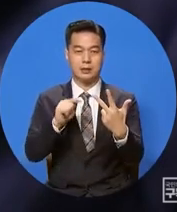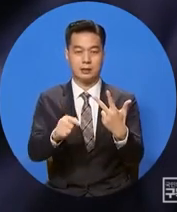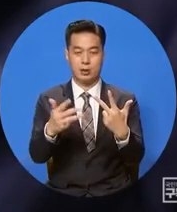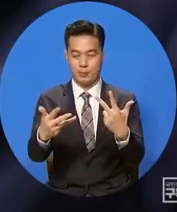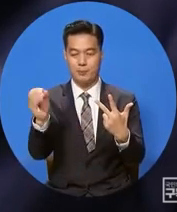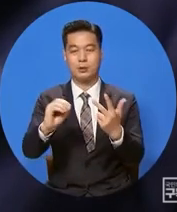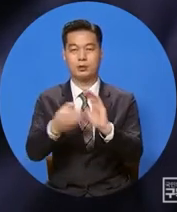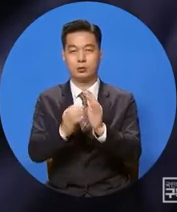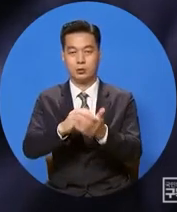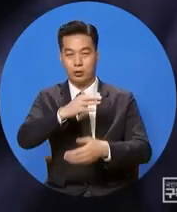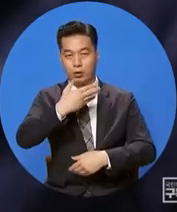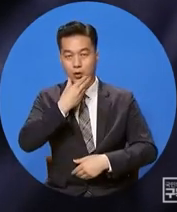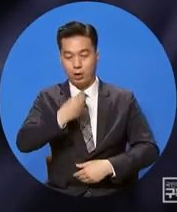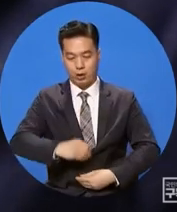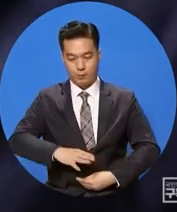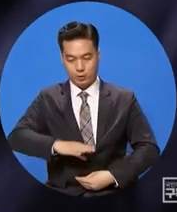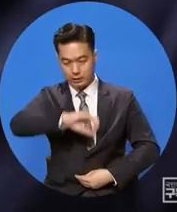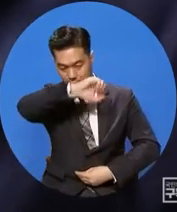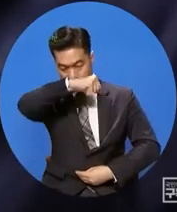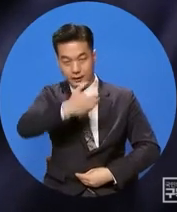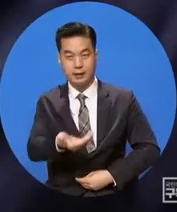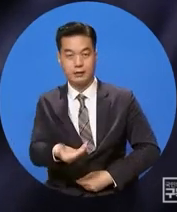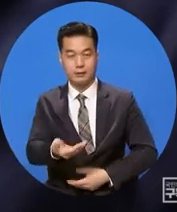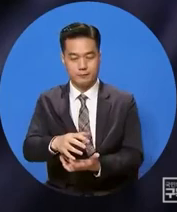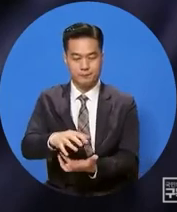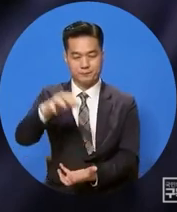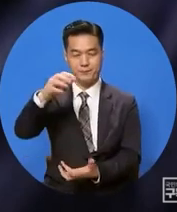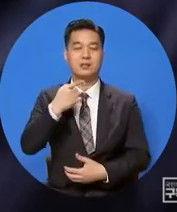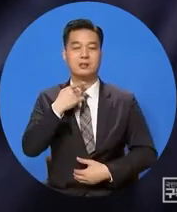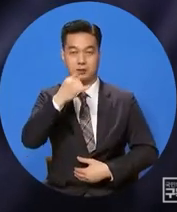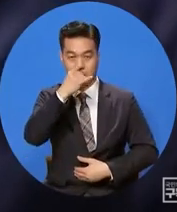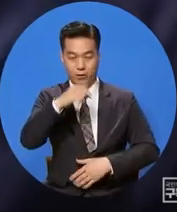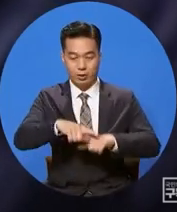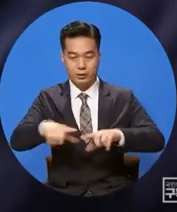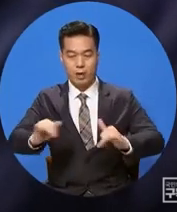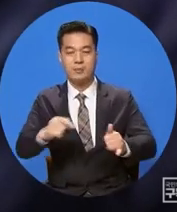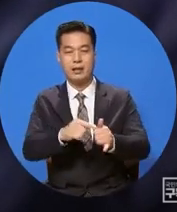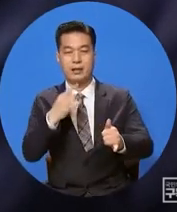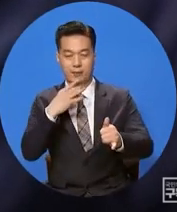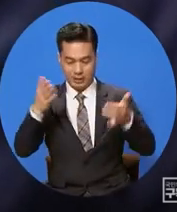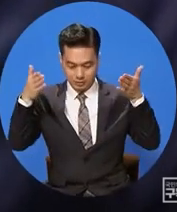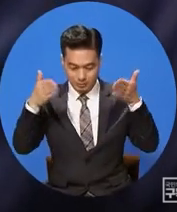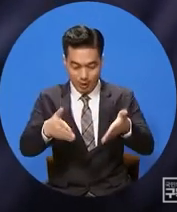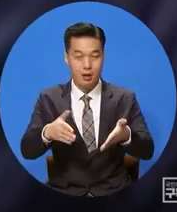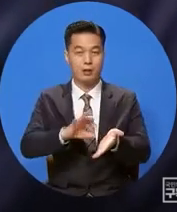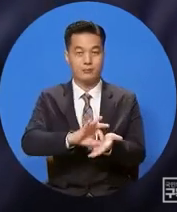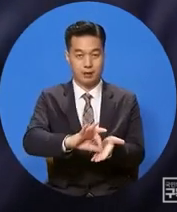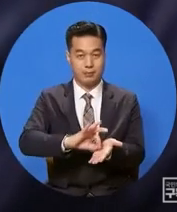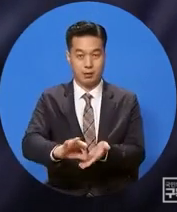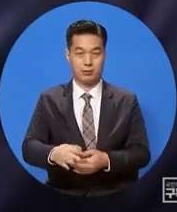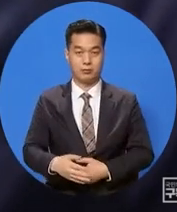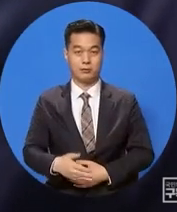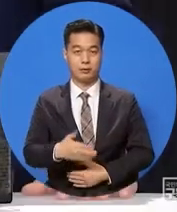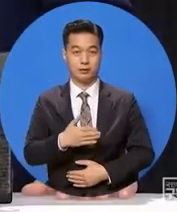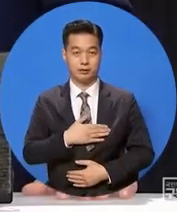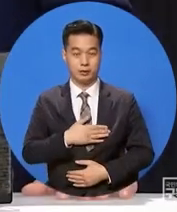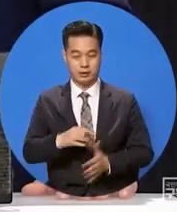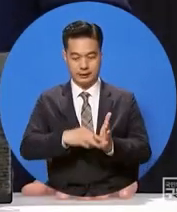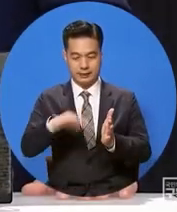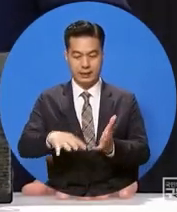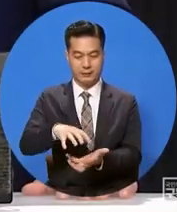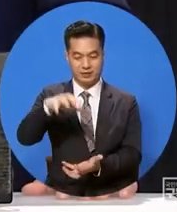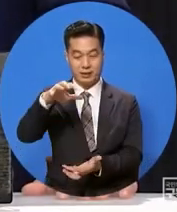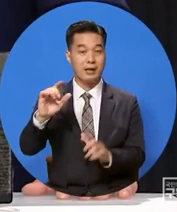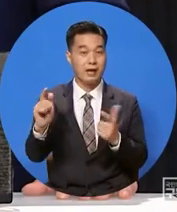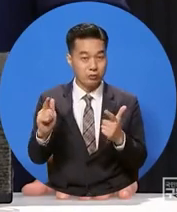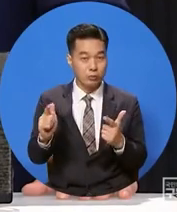37.8%까지 복지 비용을 올린 일이 있습니다. 네. 그것도 전부 서민들 상대로만 그러니까 그 투입하는 돈인데 올린 것을 뭐 증세로 한 게 아닙니다. 예,